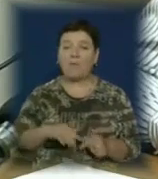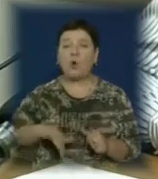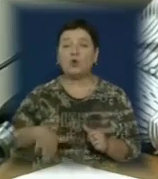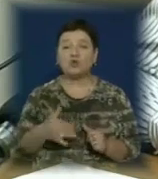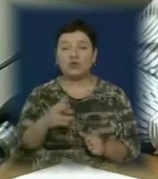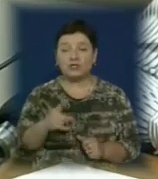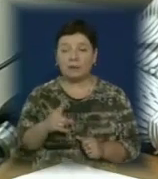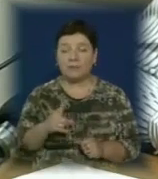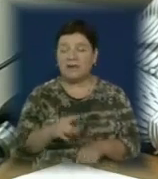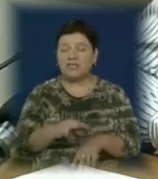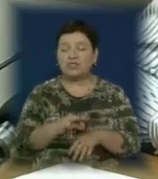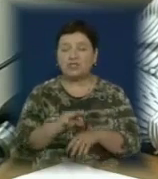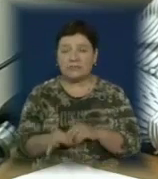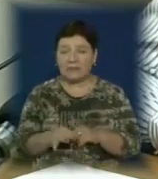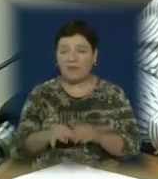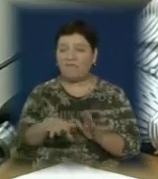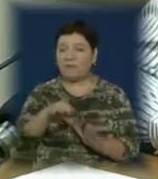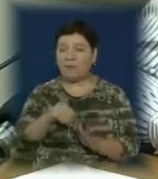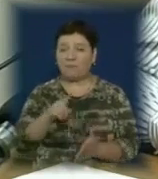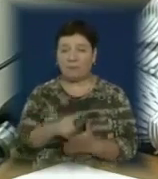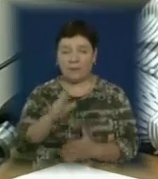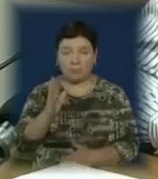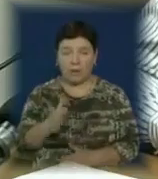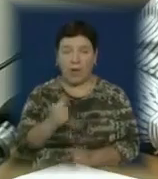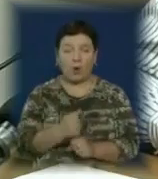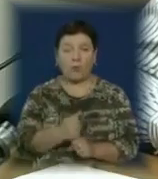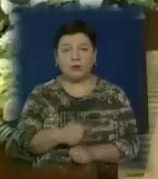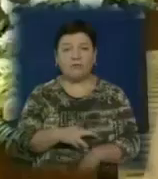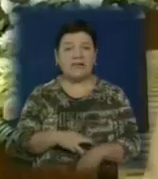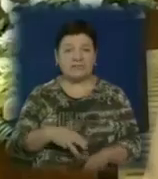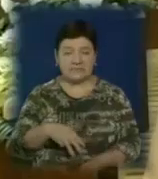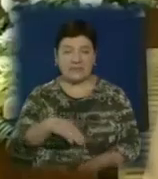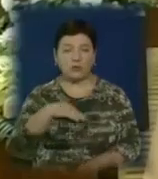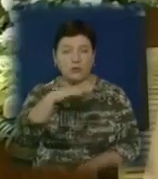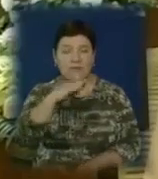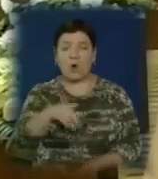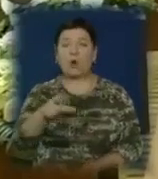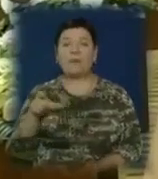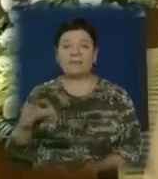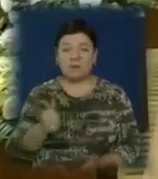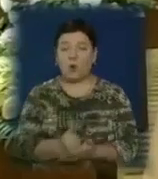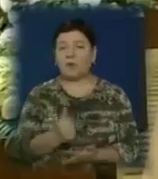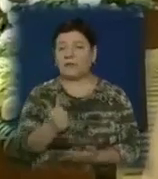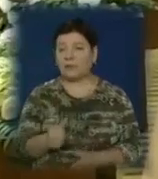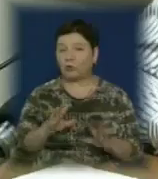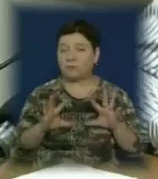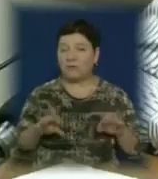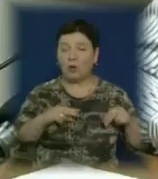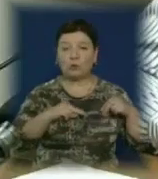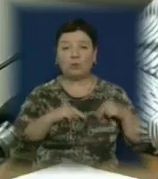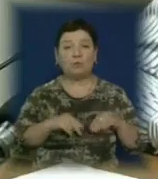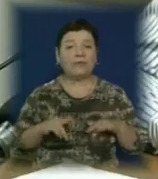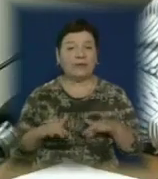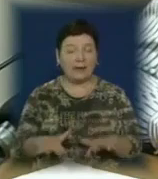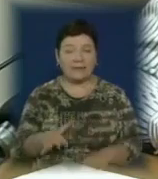має бути жорсткий. Юрій Рахівський має чималий досвід роботи у правоохоронних органах. Громадськості кандидат розповів про свою трудову діяльність